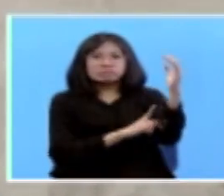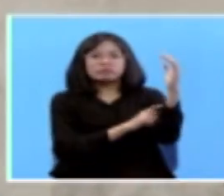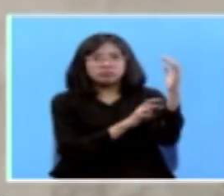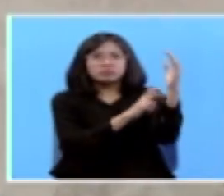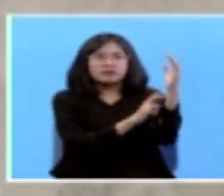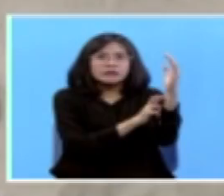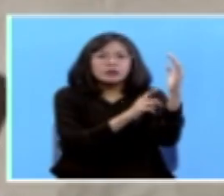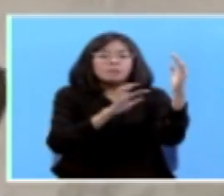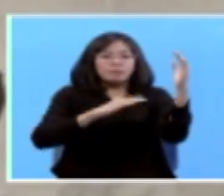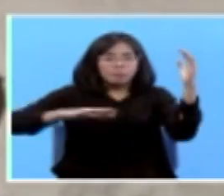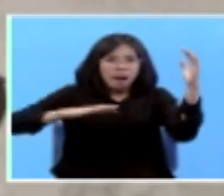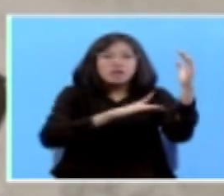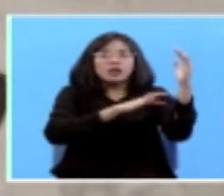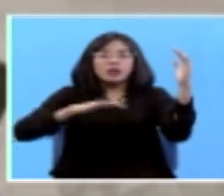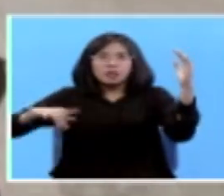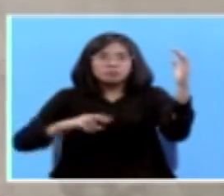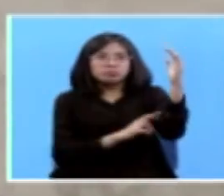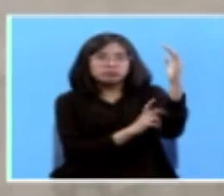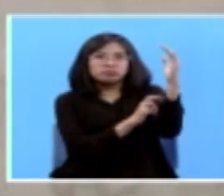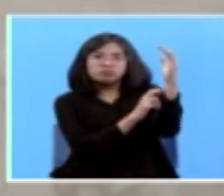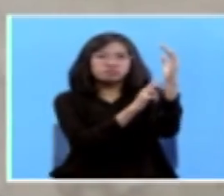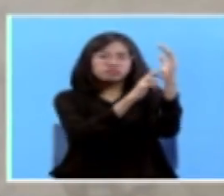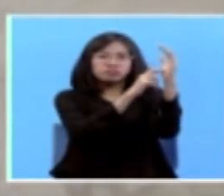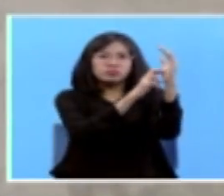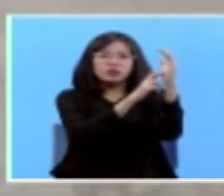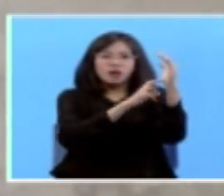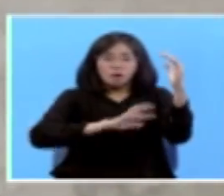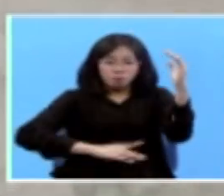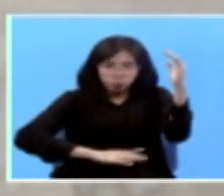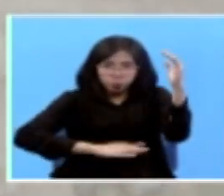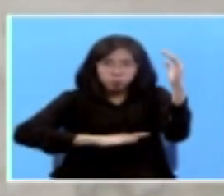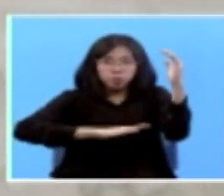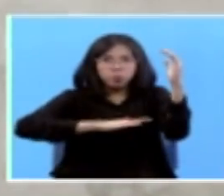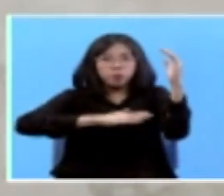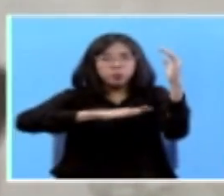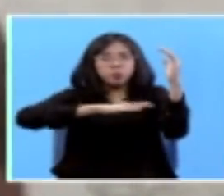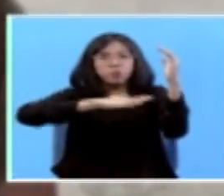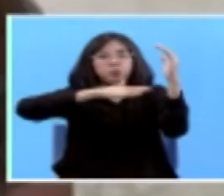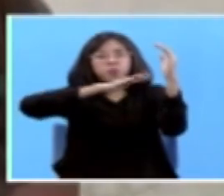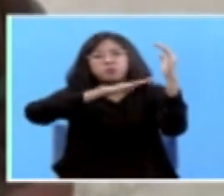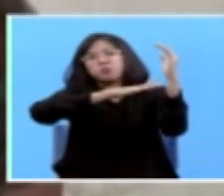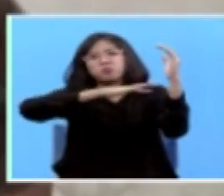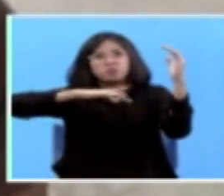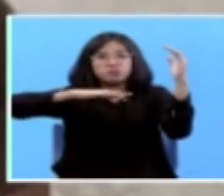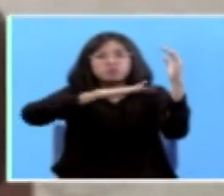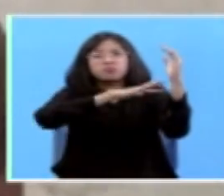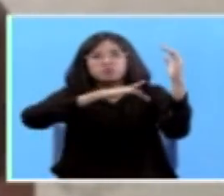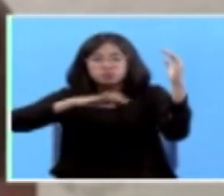di tiang rumah dulu. Waktu itu kan posisi air udah apa tuh namanya?